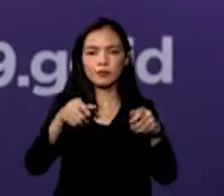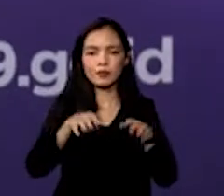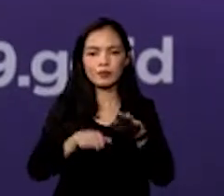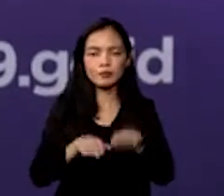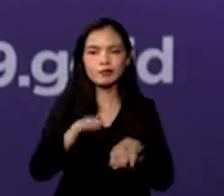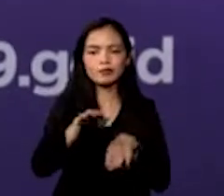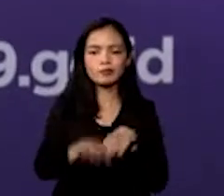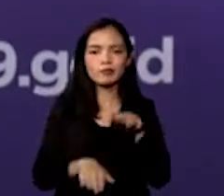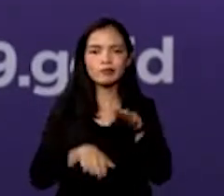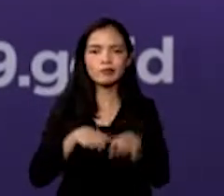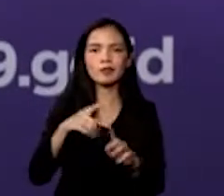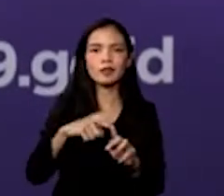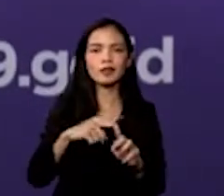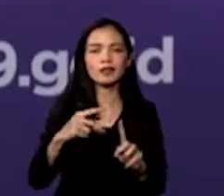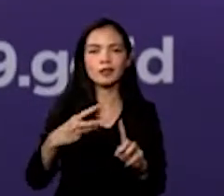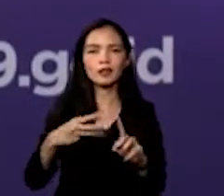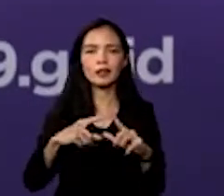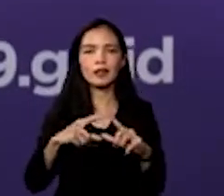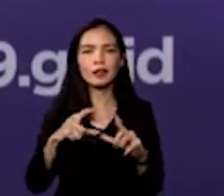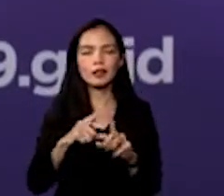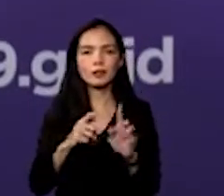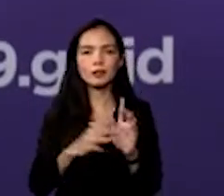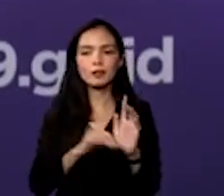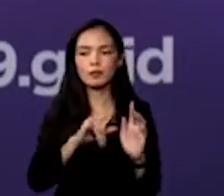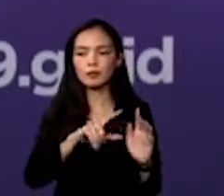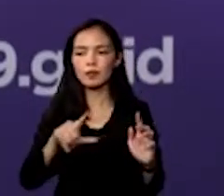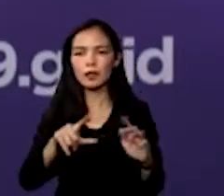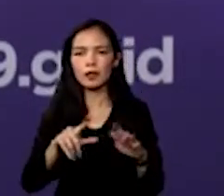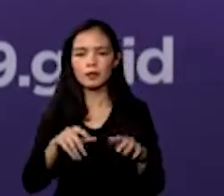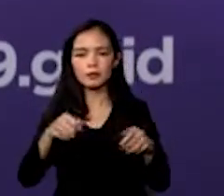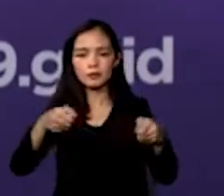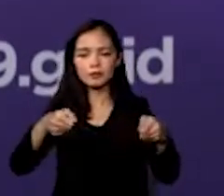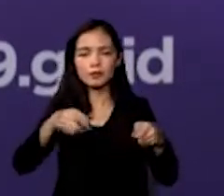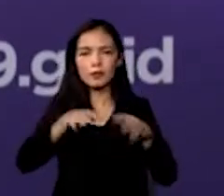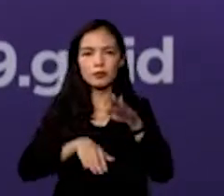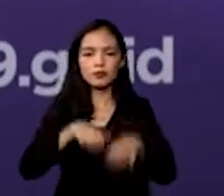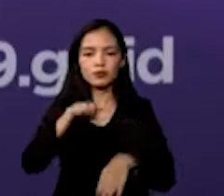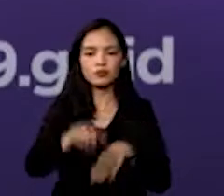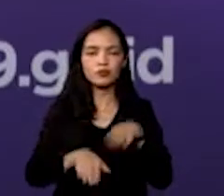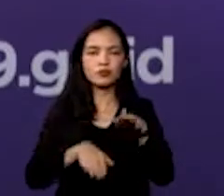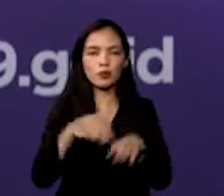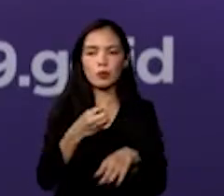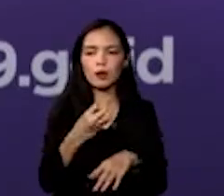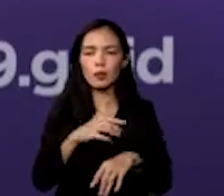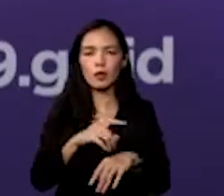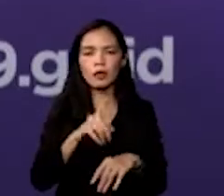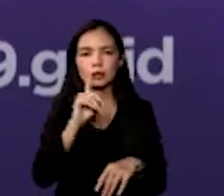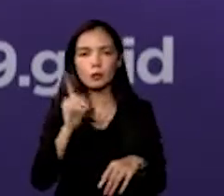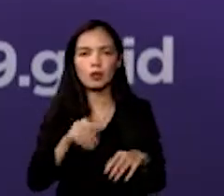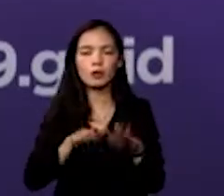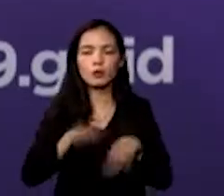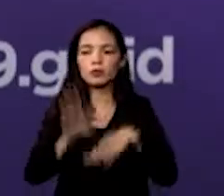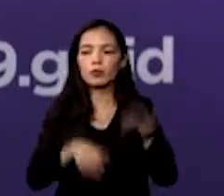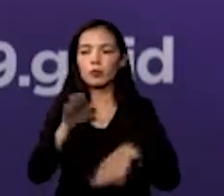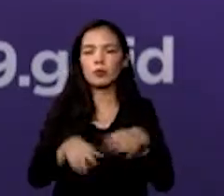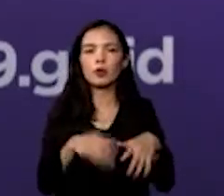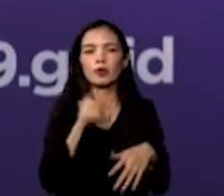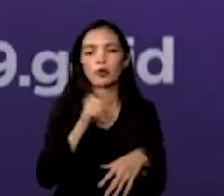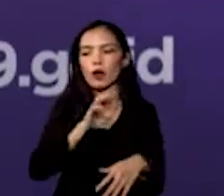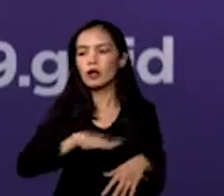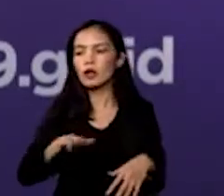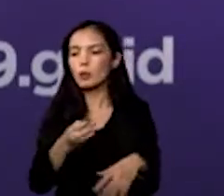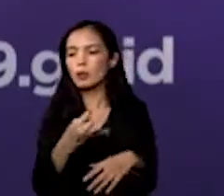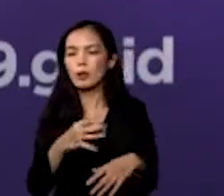tentukan waktunya 30 menit intensitasnya speednya sekian untuk bapaknya untuk anak-anak anak